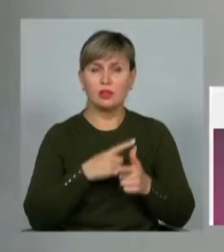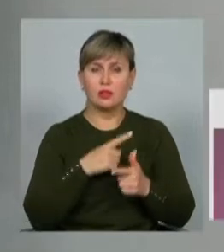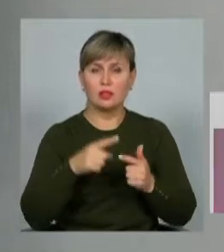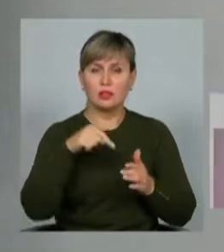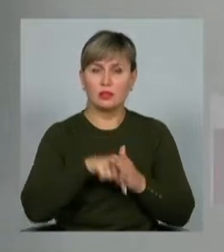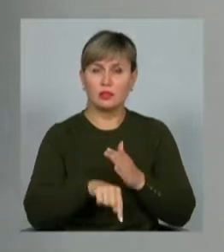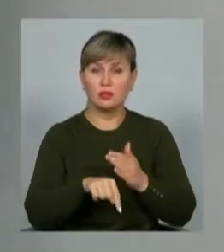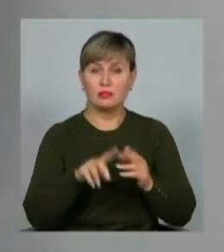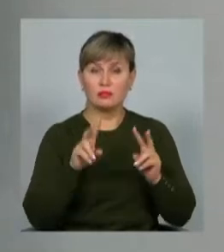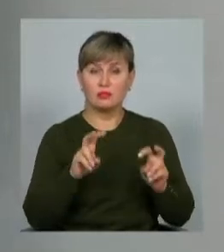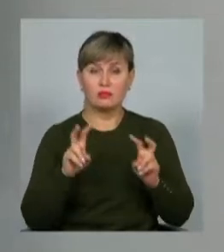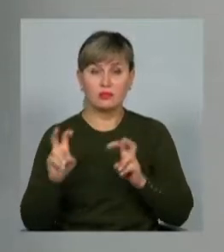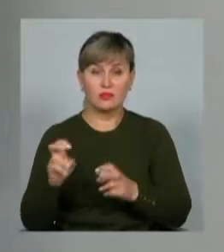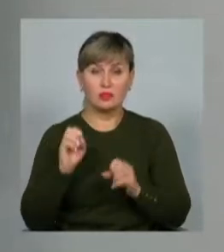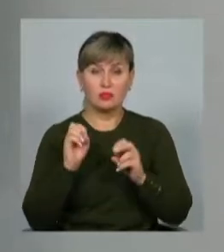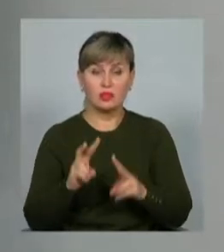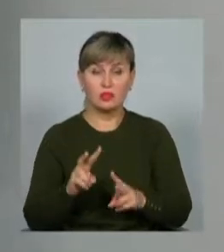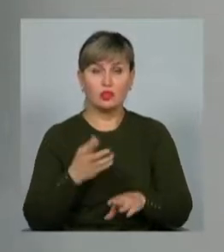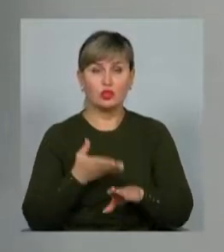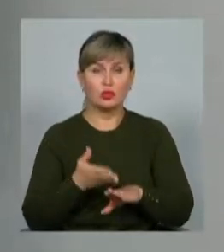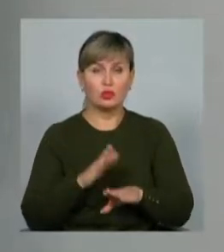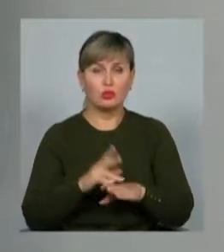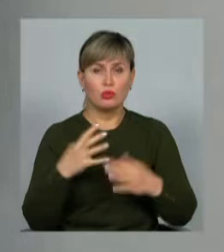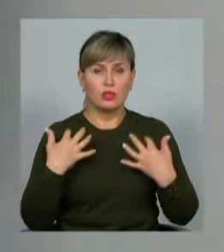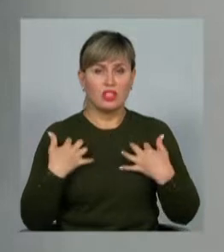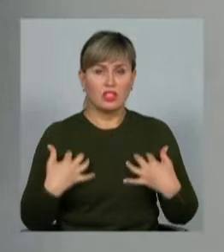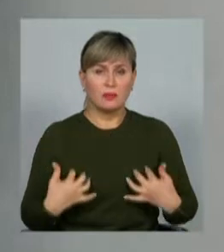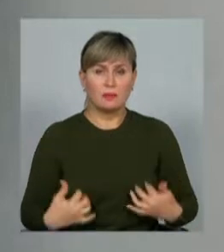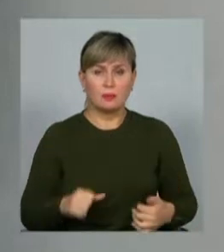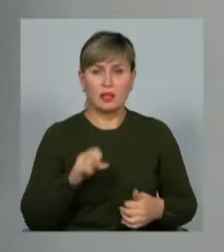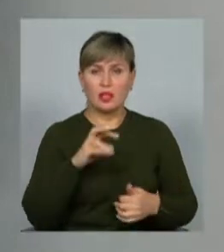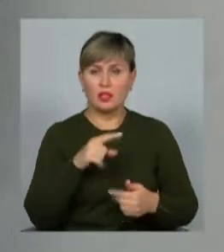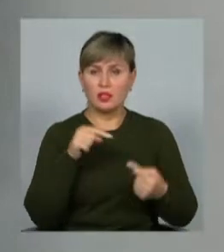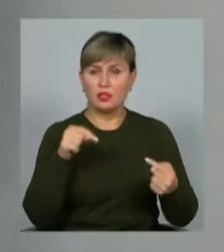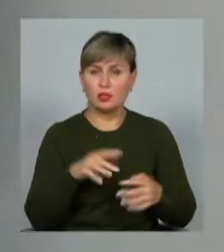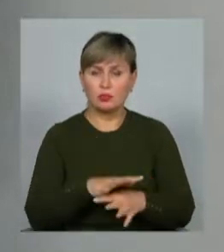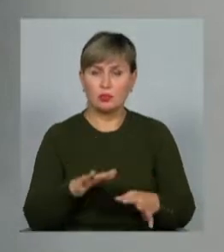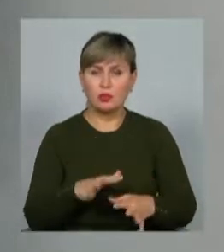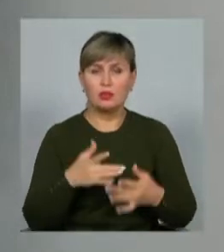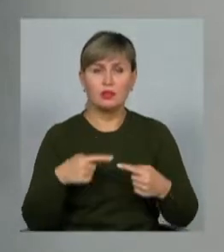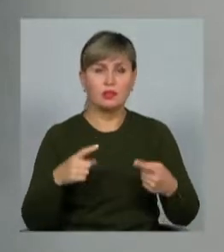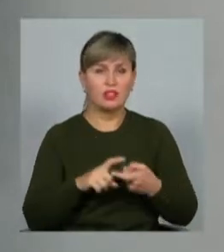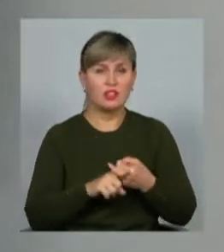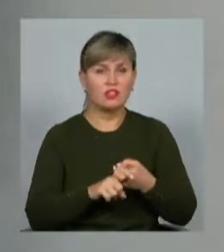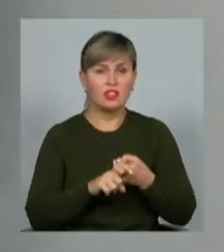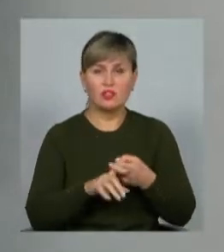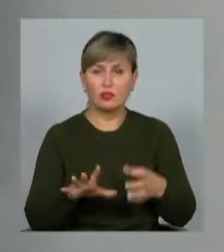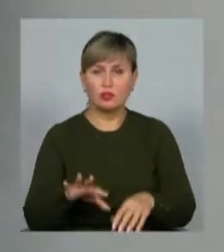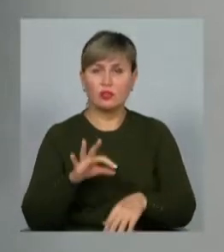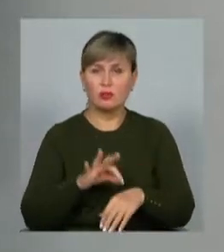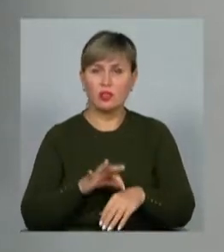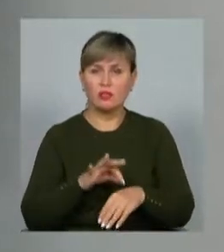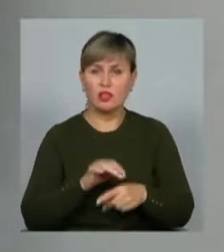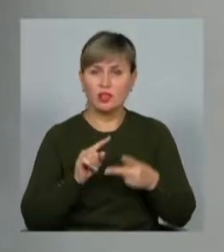содержащая аналогичные компоненты, тяжелые аллергические реакции в анамнезе, острые инфекционные и неинфекционные